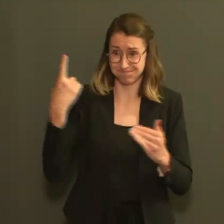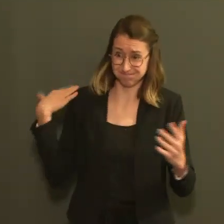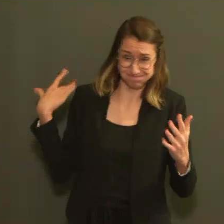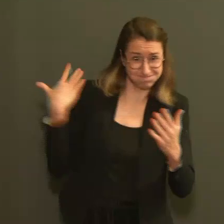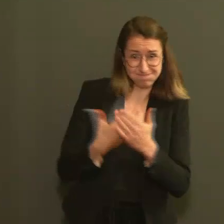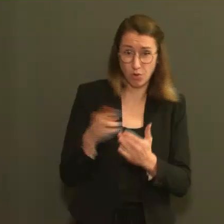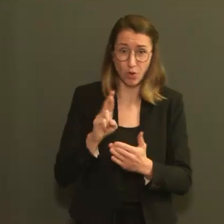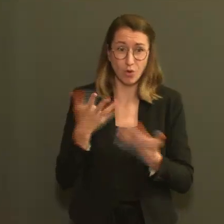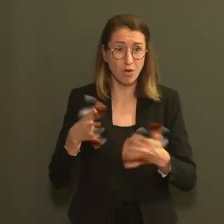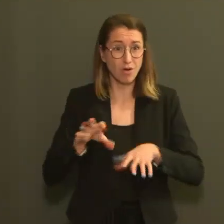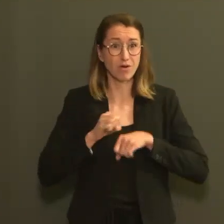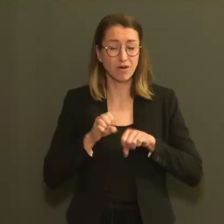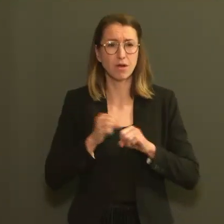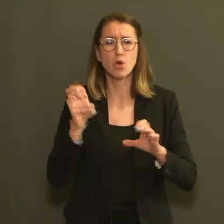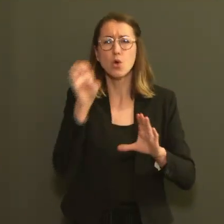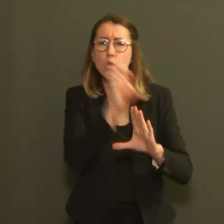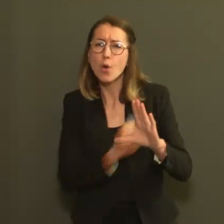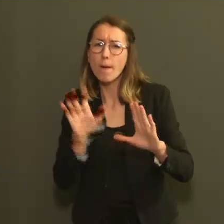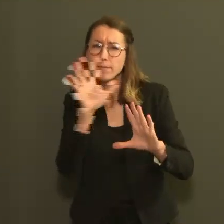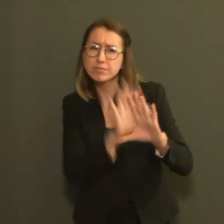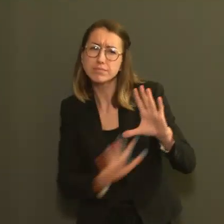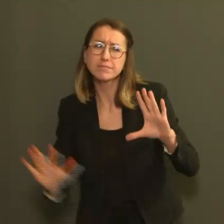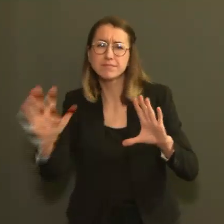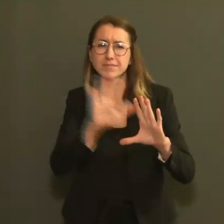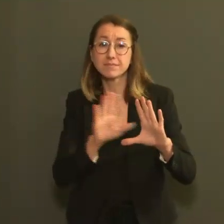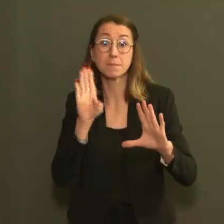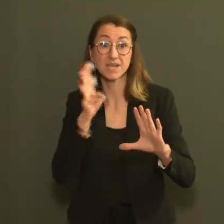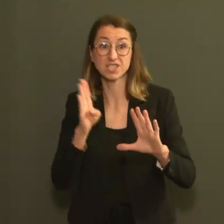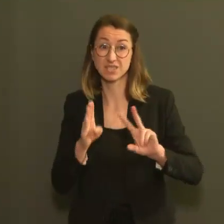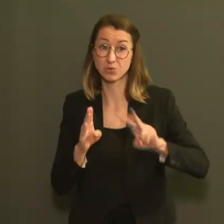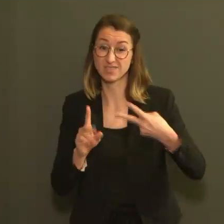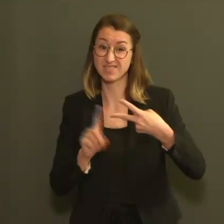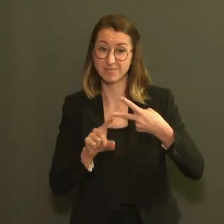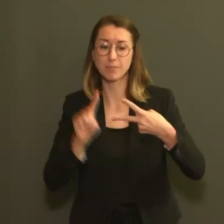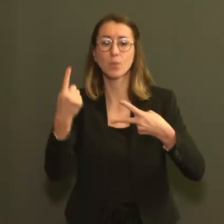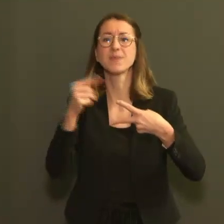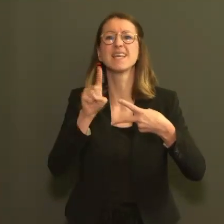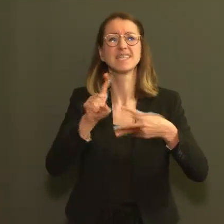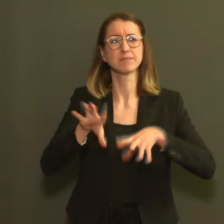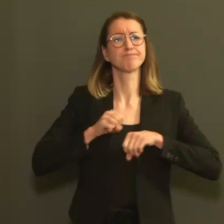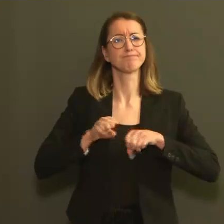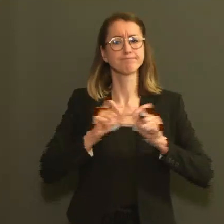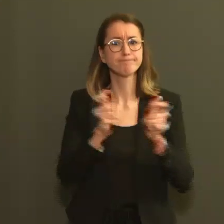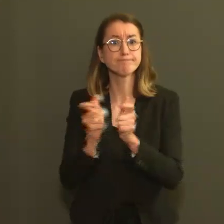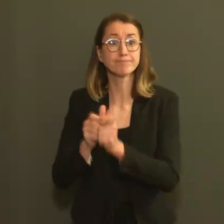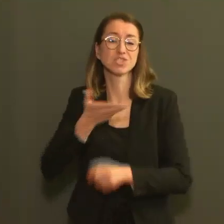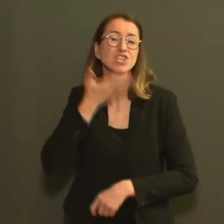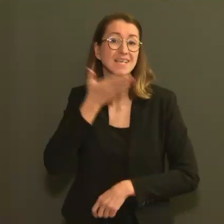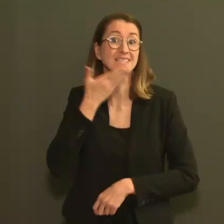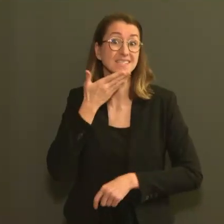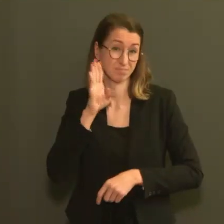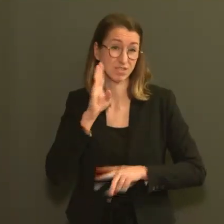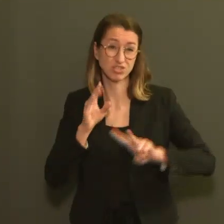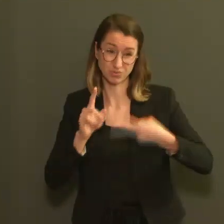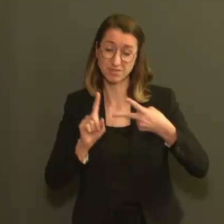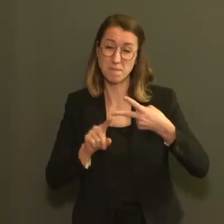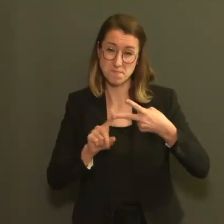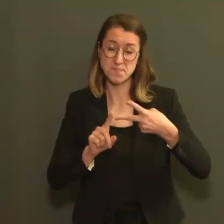position au niveau européen, après la République tchèque, qui est la seule à compter le plus d'infections que la Belgique actuellement.